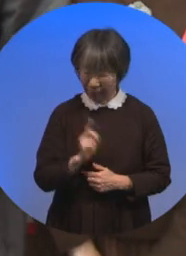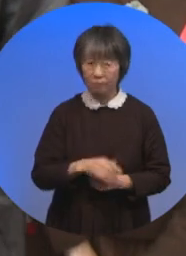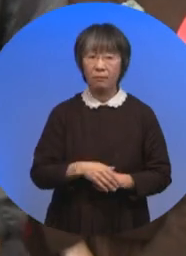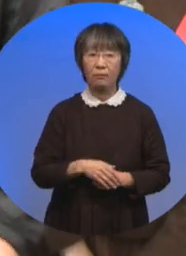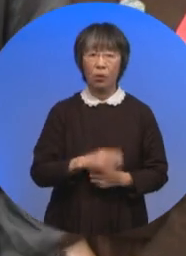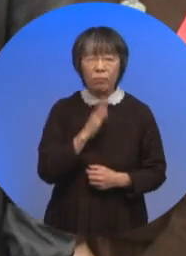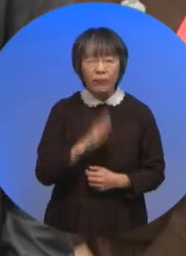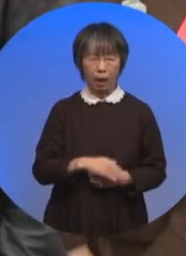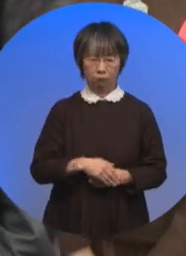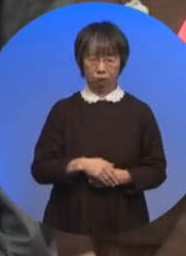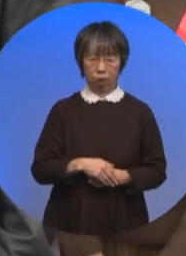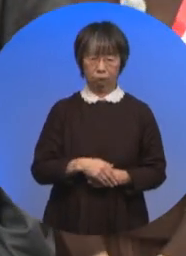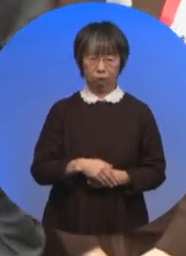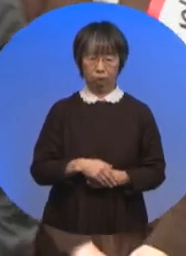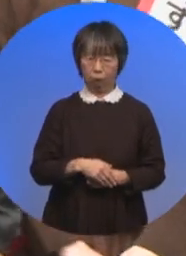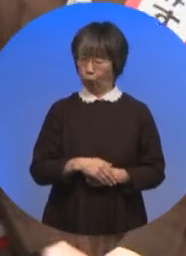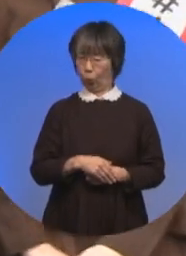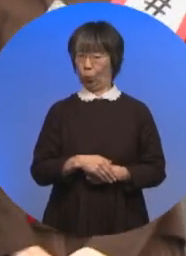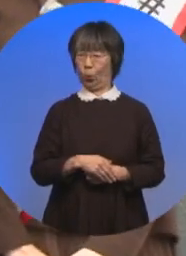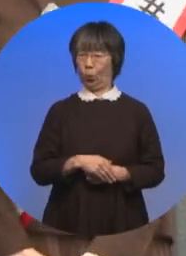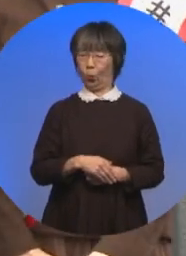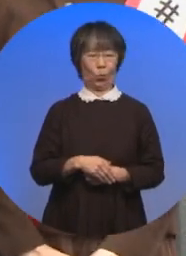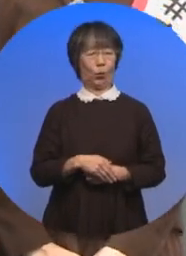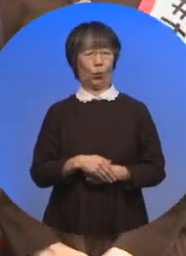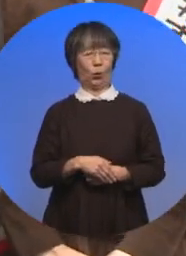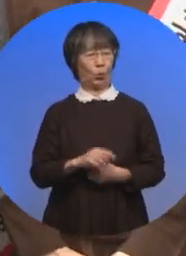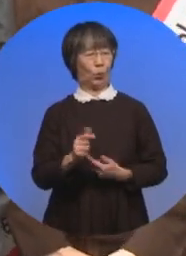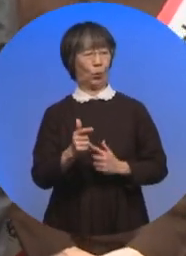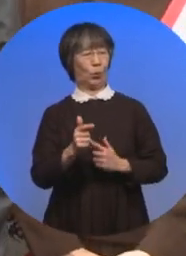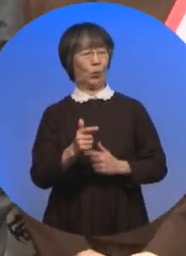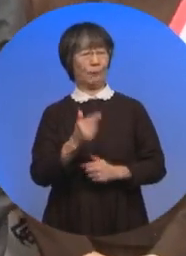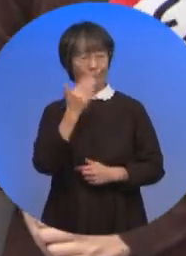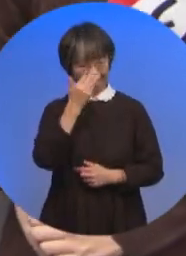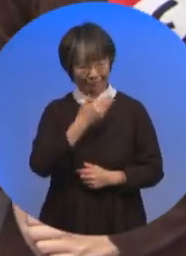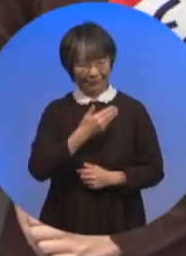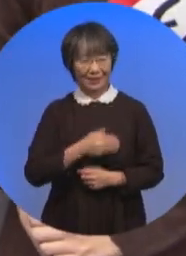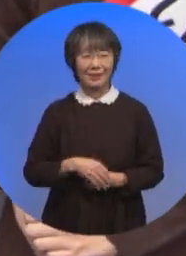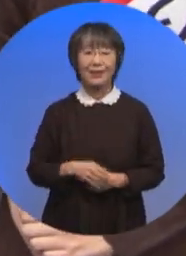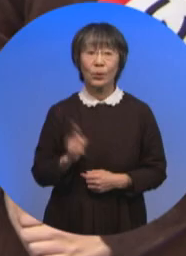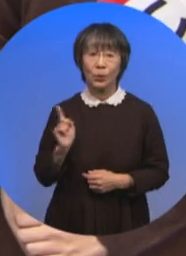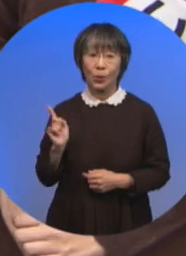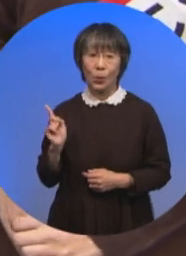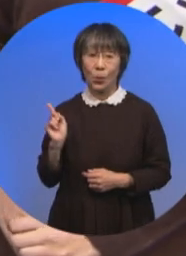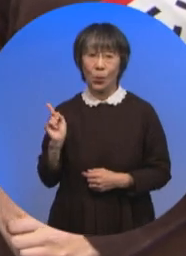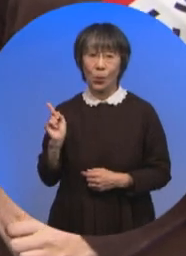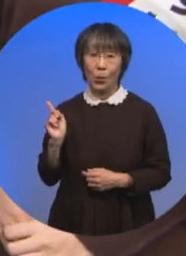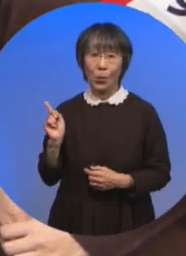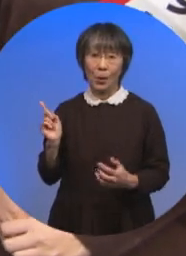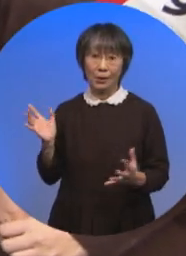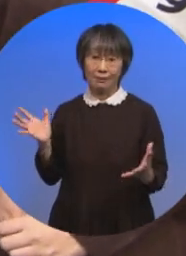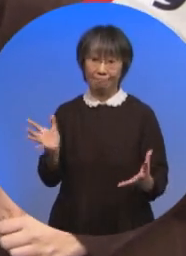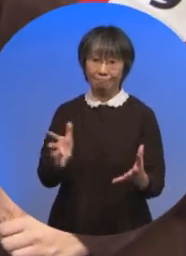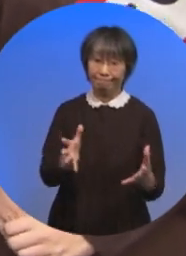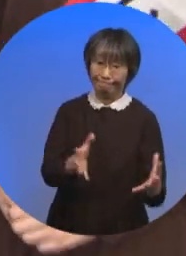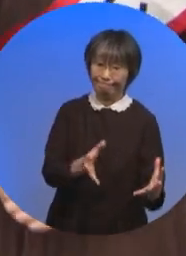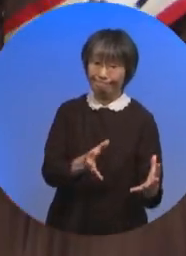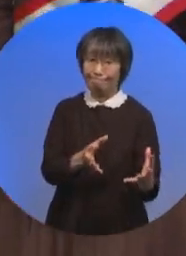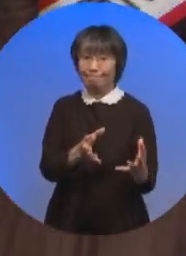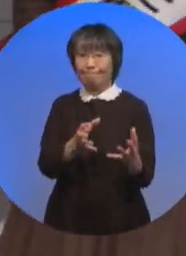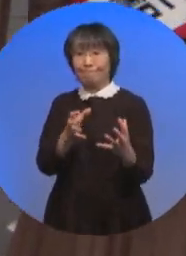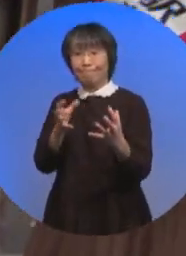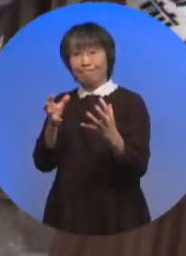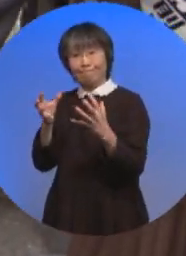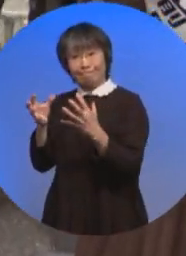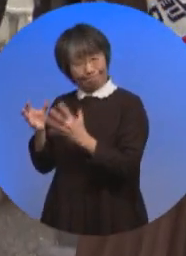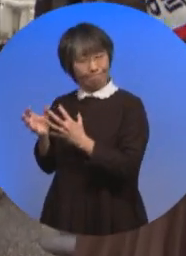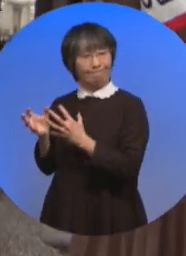ほんまのロケちゃうでしょ、ほんまに。 ほんまのロケ、ほんまのロケ、ほんまのロケやけど、ただ こっちの大きな力にグッと